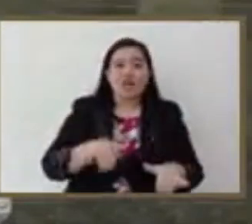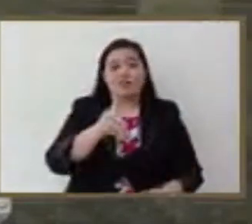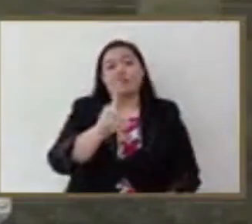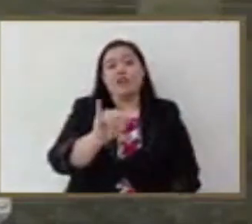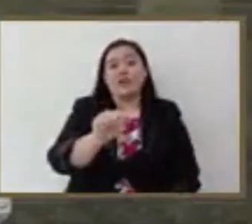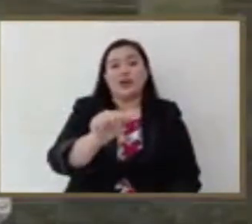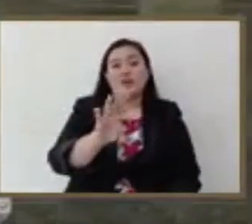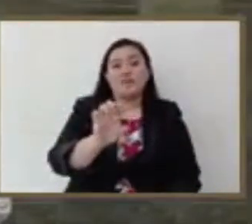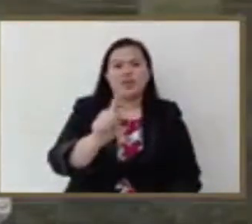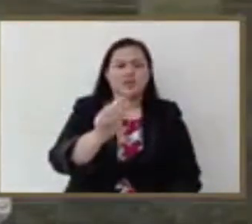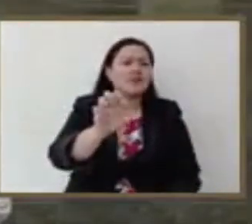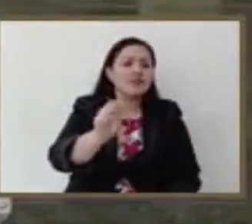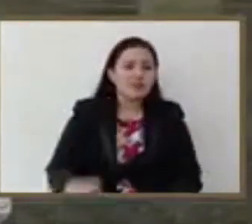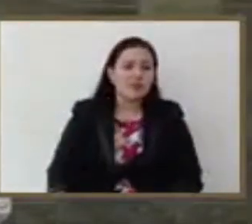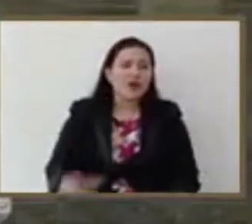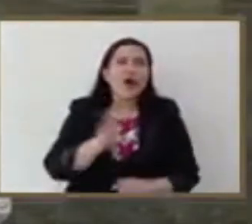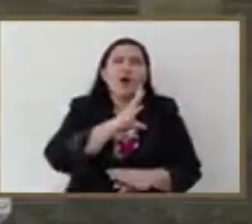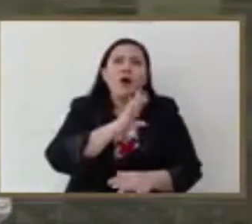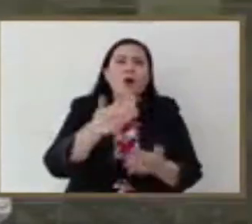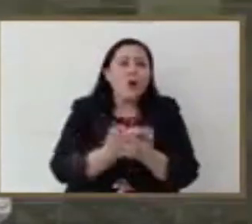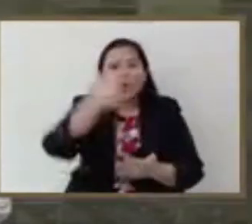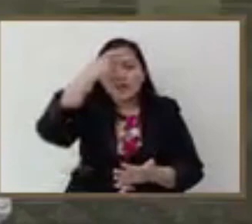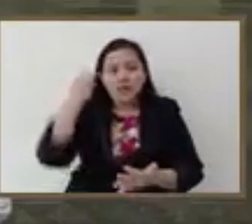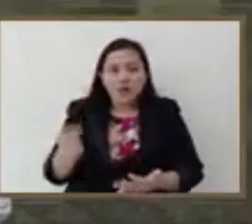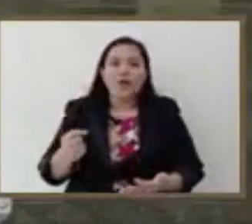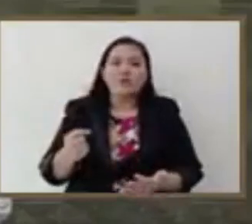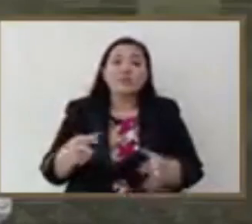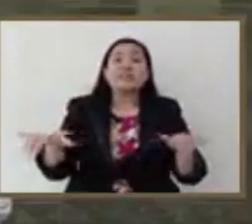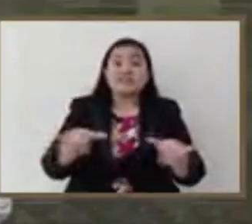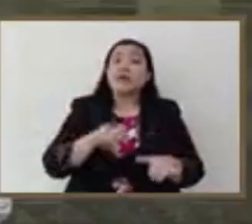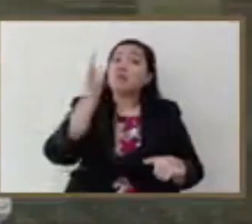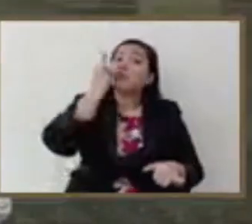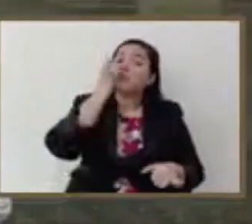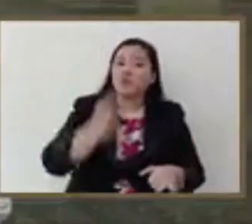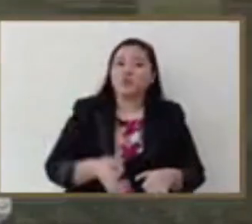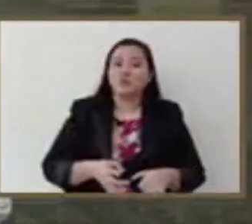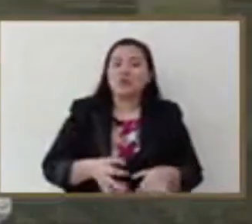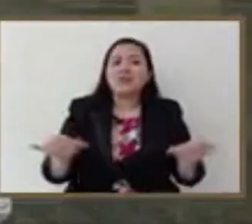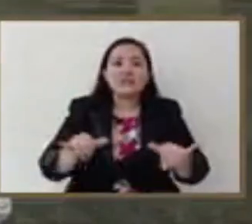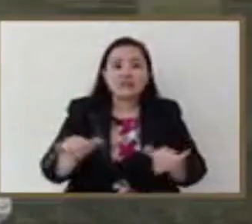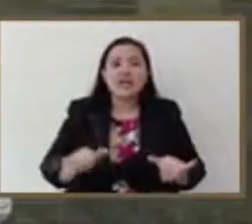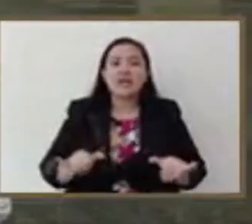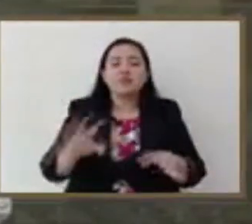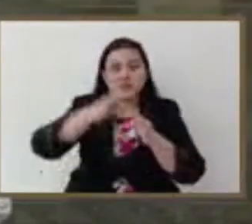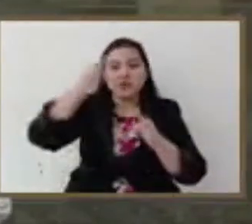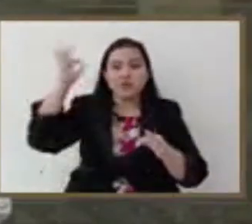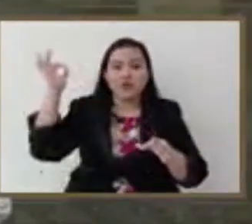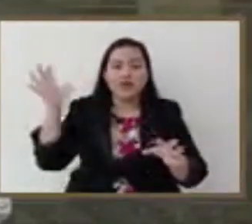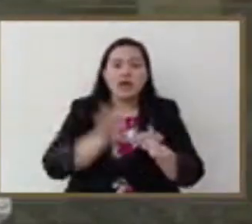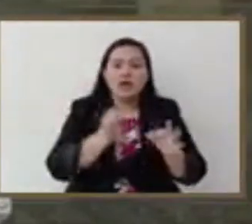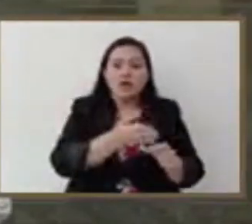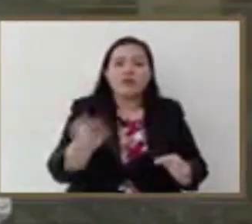masustansya ang kinakain, paano magkakasakit? Lahat healthy, kapatid. Do you understand what I'm talking about? If you are in the church, wag ho